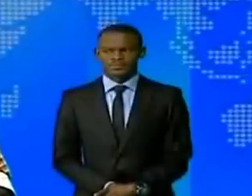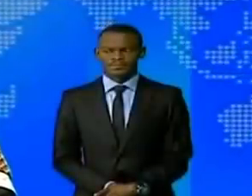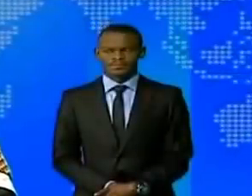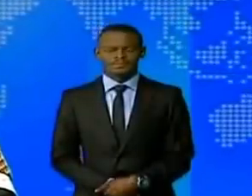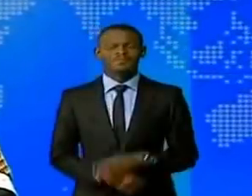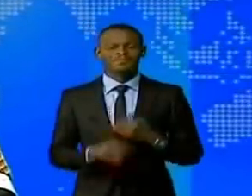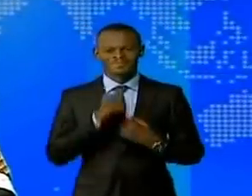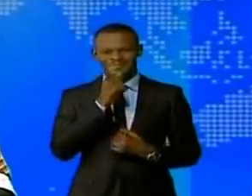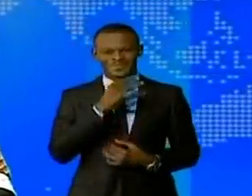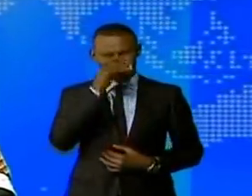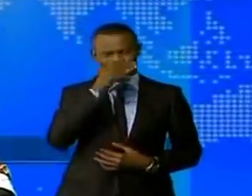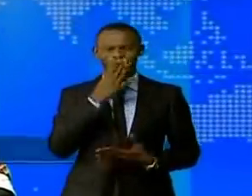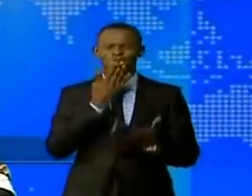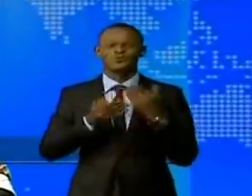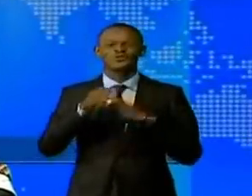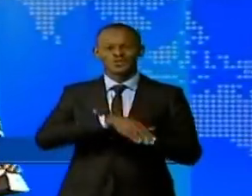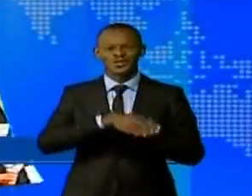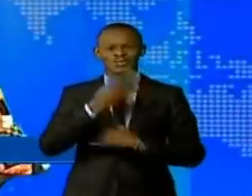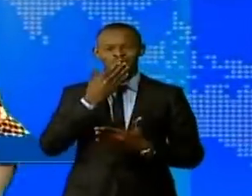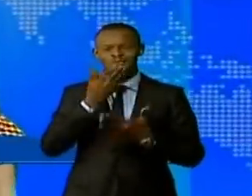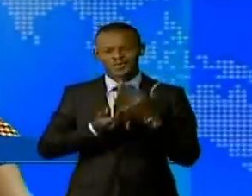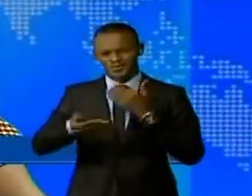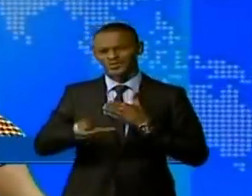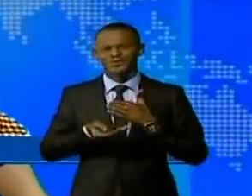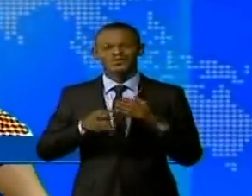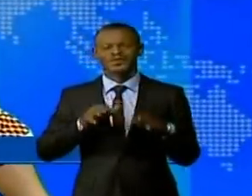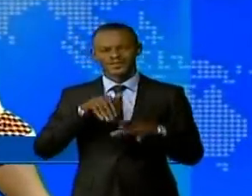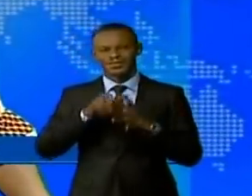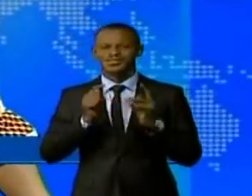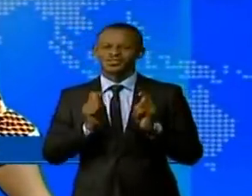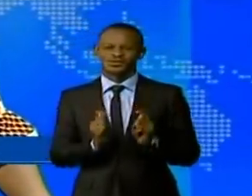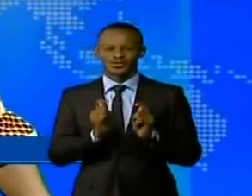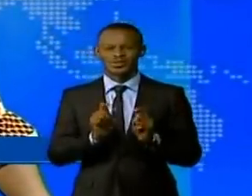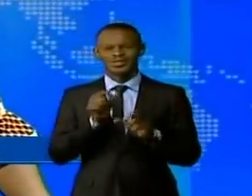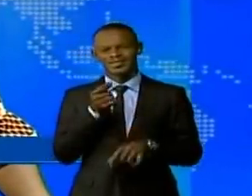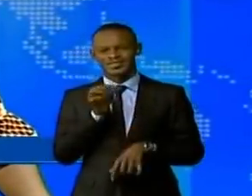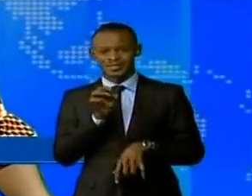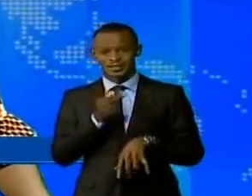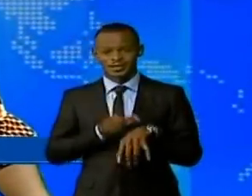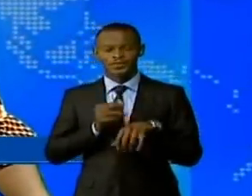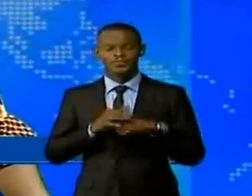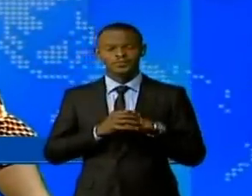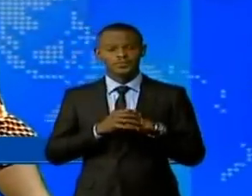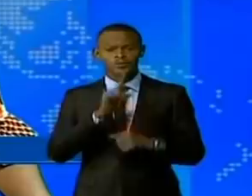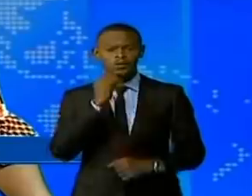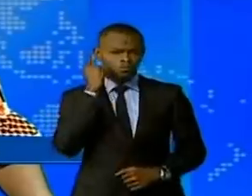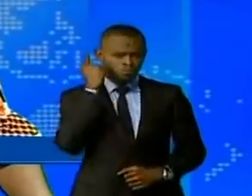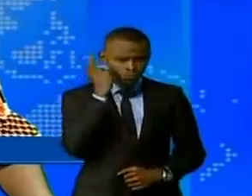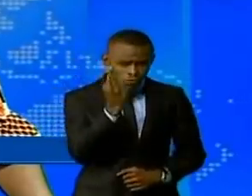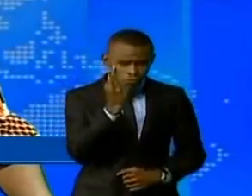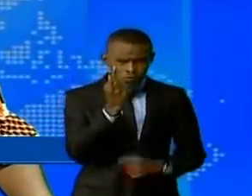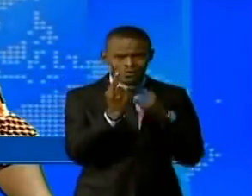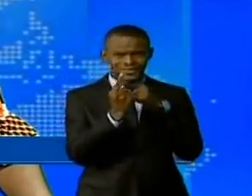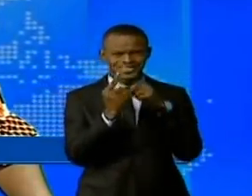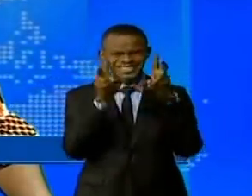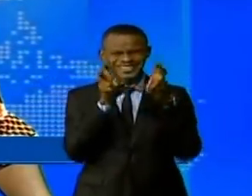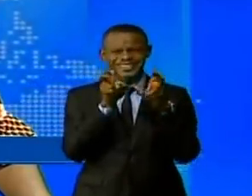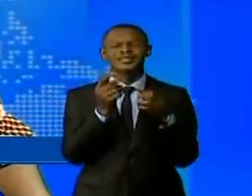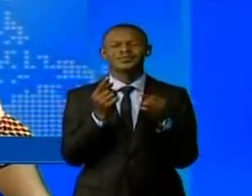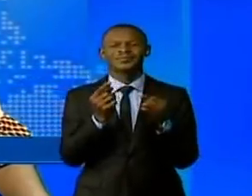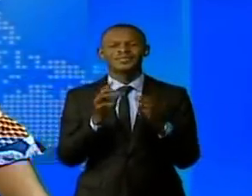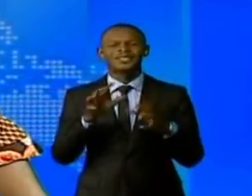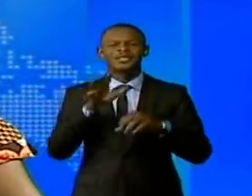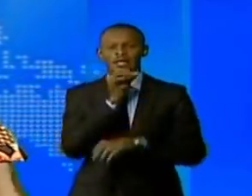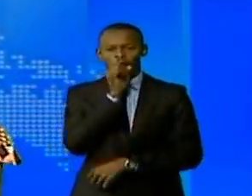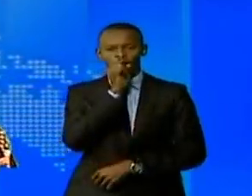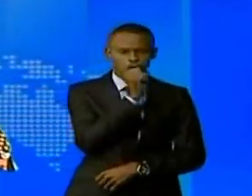Mesdames et messieurs, bonsoir et bienvenue au journal des 19h. Moko, c'est le nouvel album de Lokwa Kanza pour immortaliser le